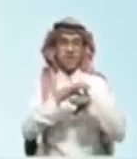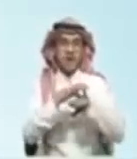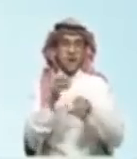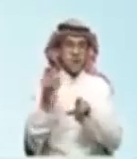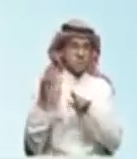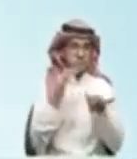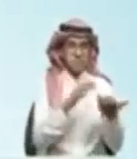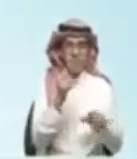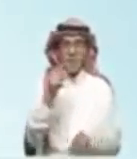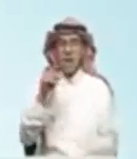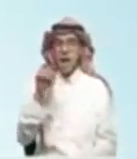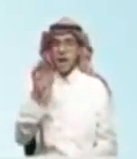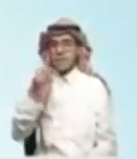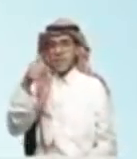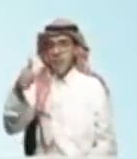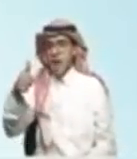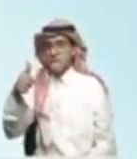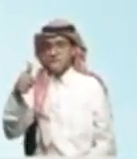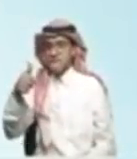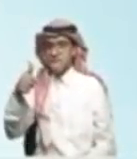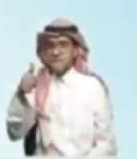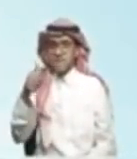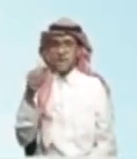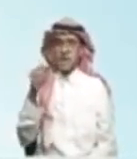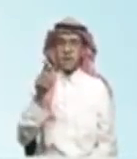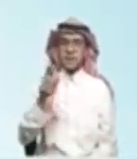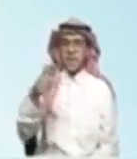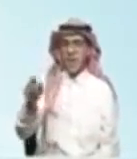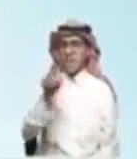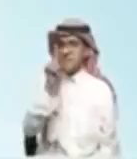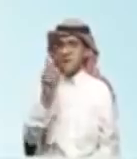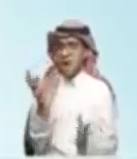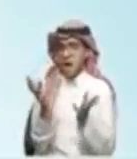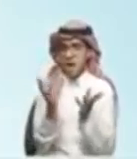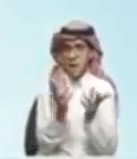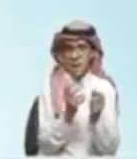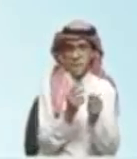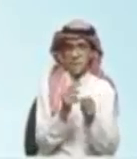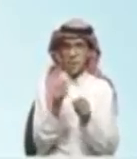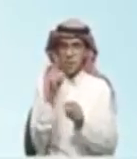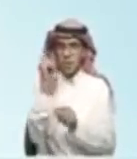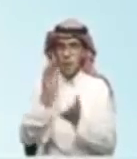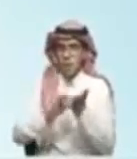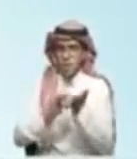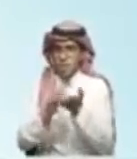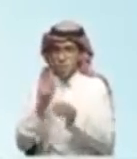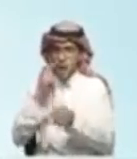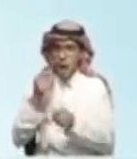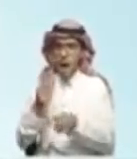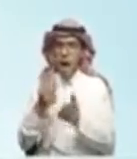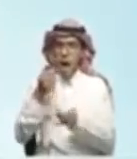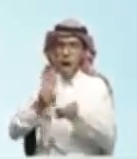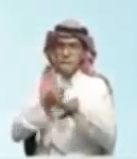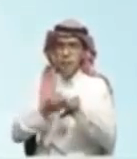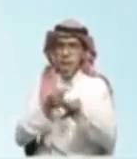إلى المستشفيات، ما بين 6,000 عيادات و 3,000 إلى الطوارئ. أجرت عمليات كثيرة في منطقة المدينة